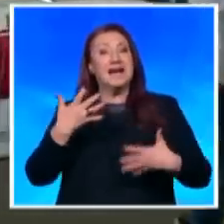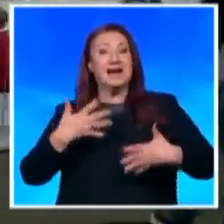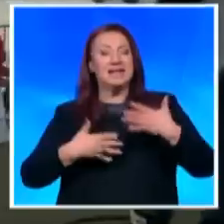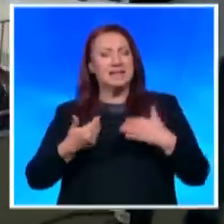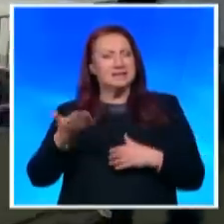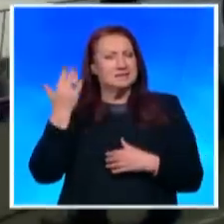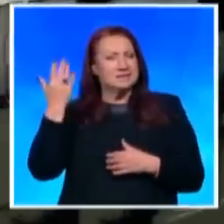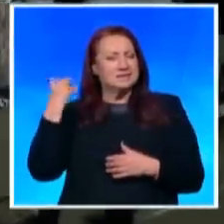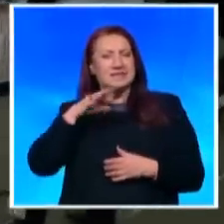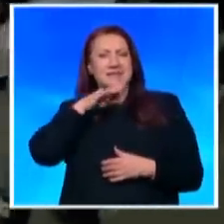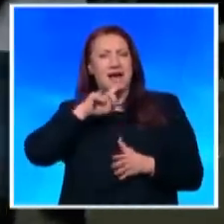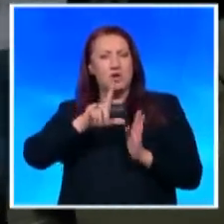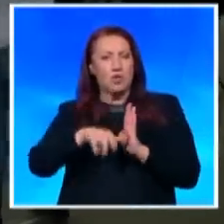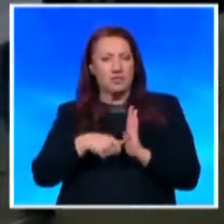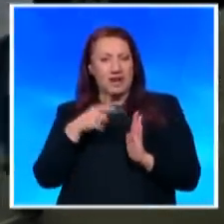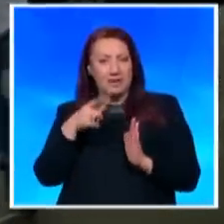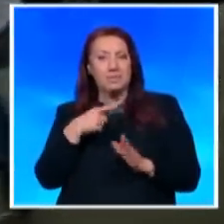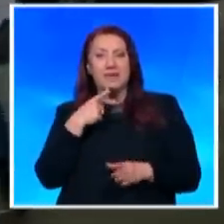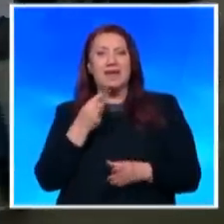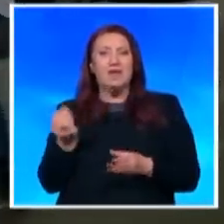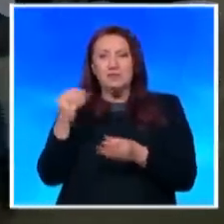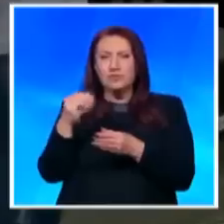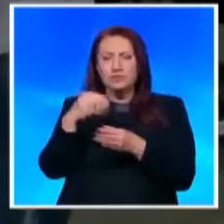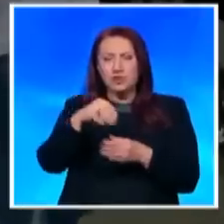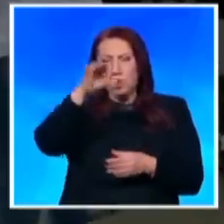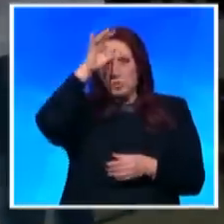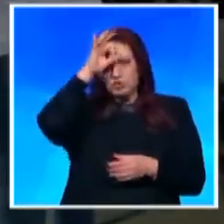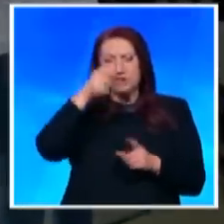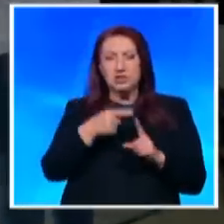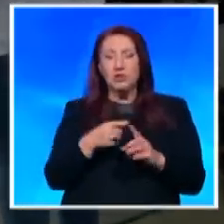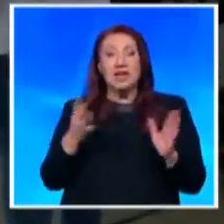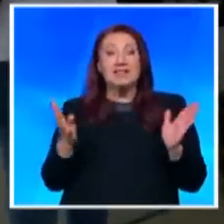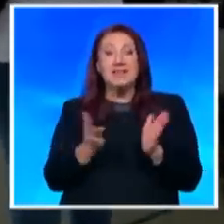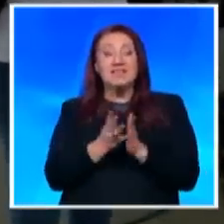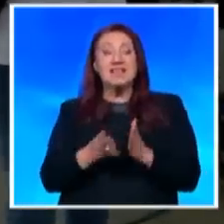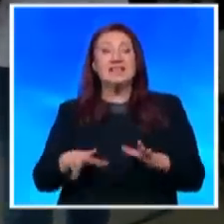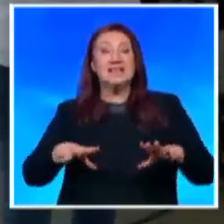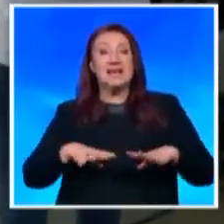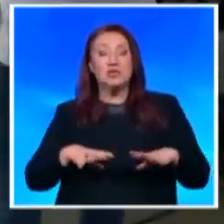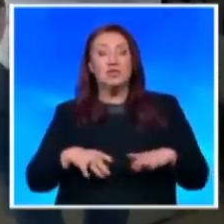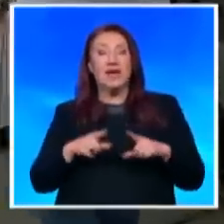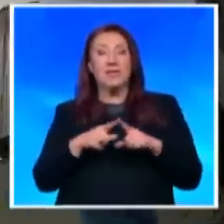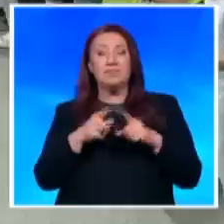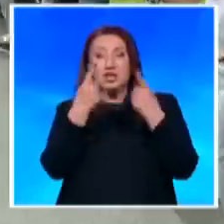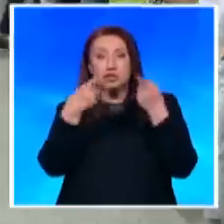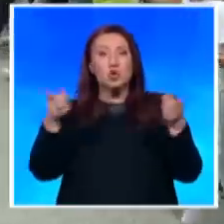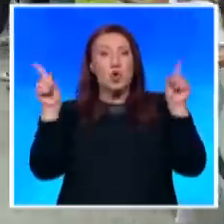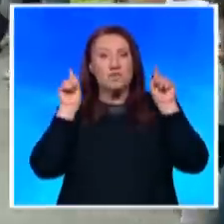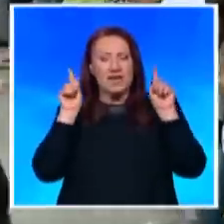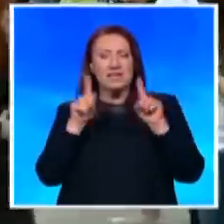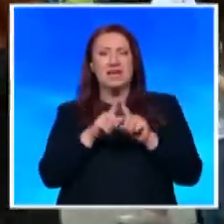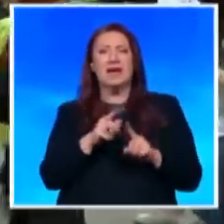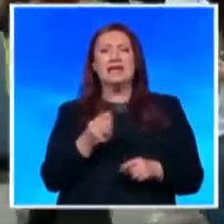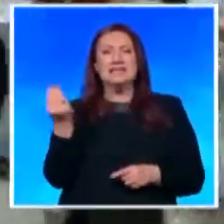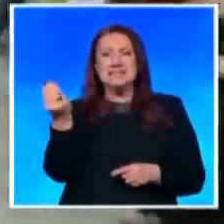Словенската танцова федерация, а в инициативата се включиха ученици от 19 града в Словения и от други 25 в Сърбия, Словакия,